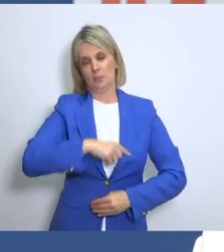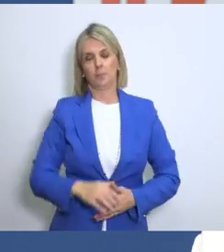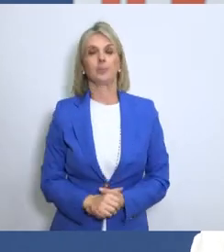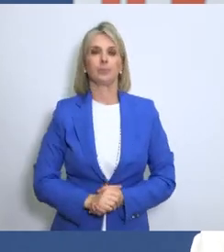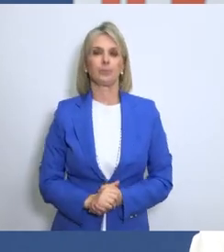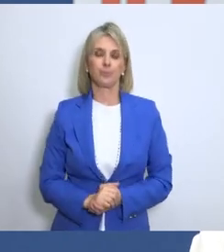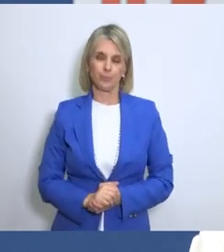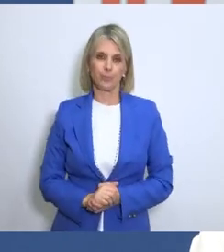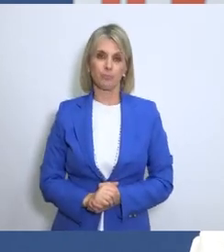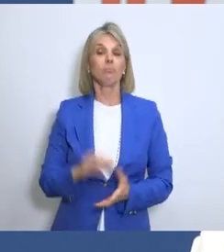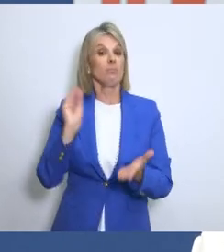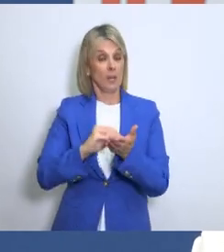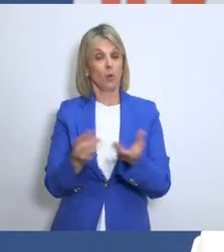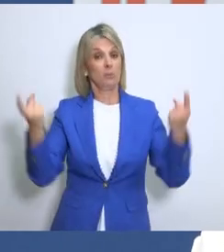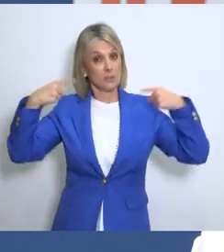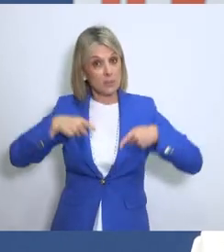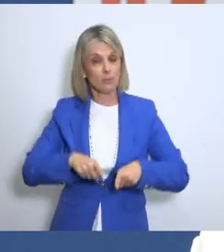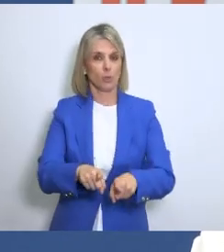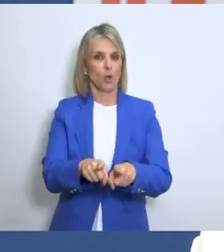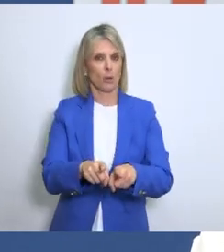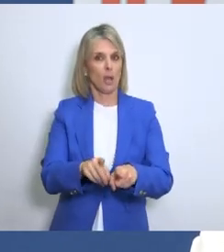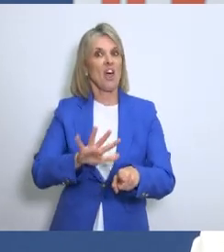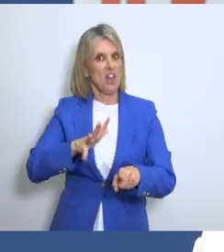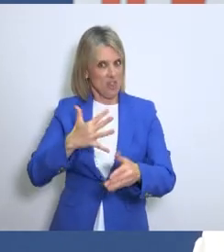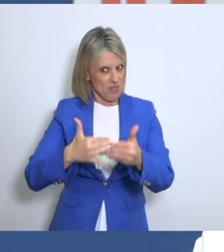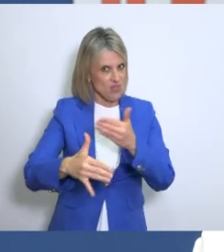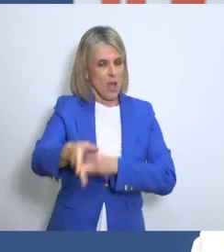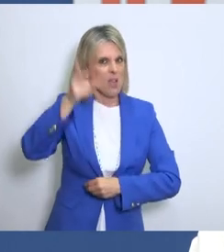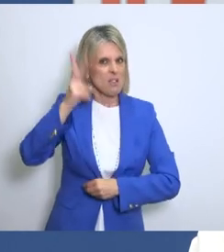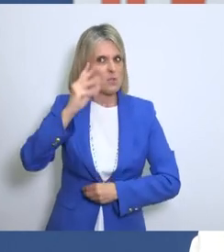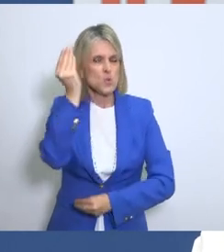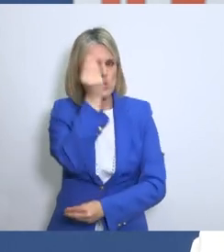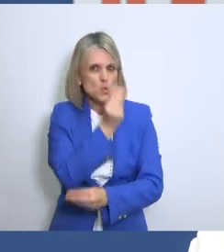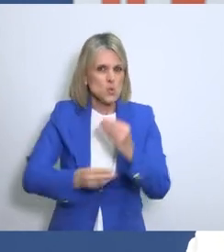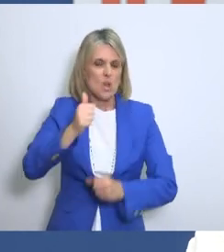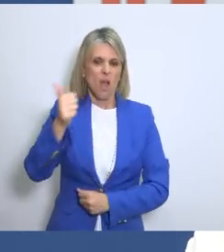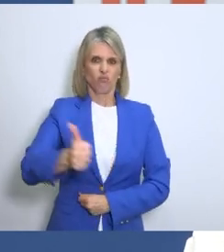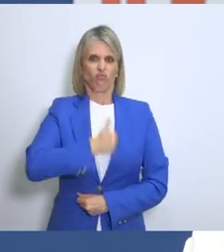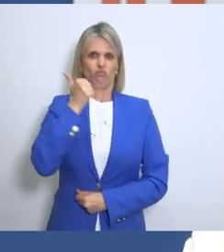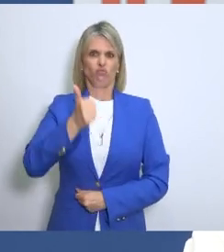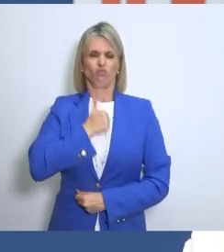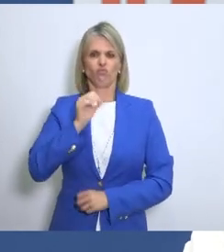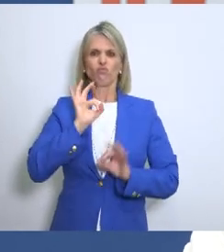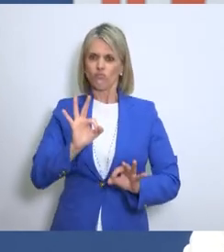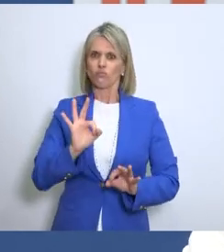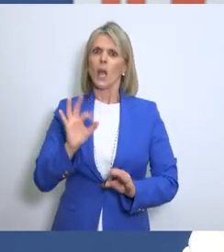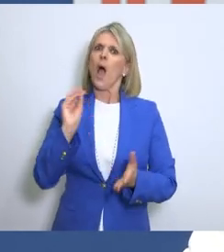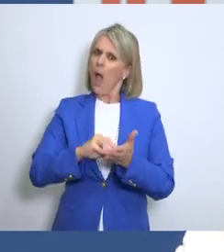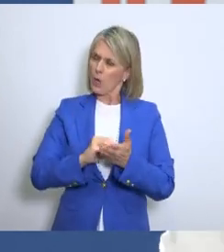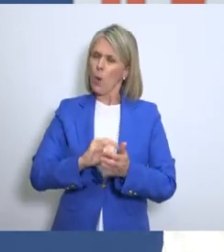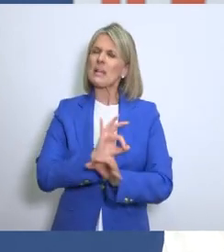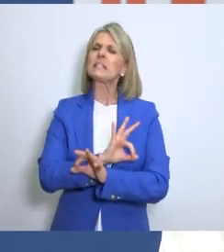Και μάλιστα ταυτόχρονα θρέφει και την απειλή ακόμα πιο αυταρχικών καθεστώτων, ακόμα και του πολέμου.